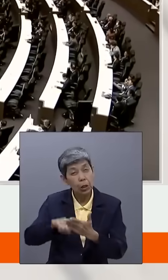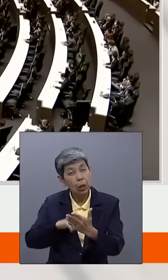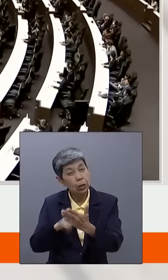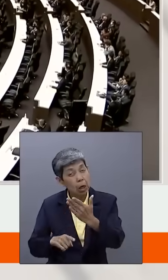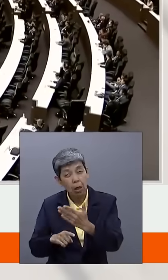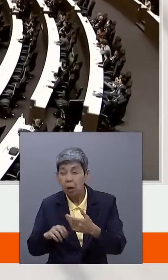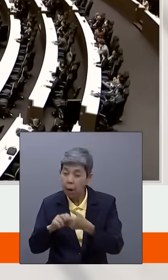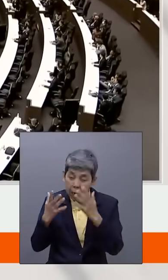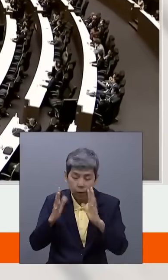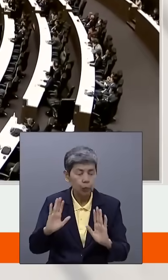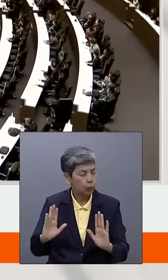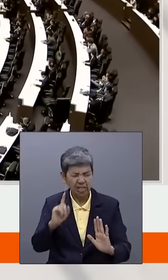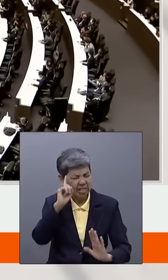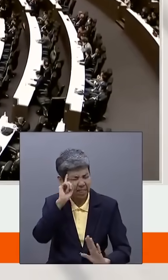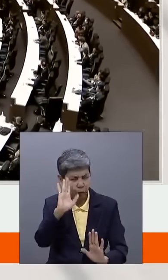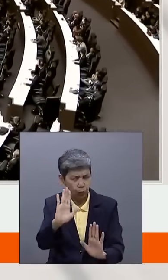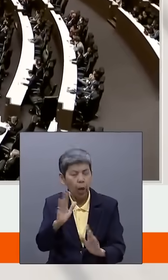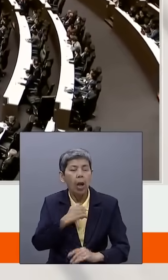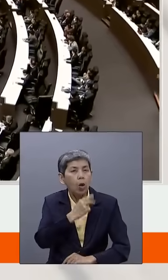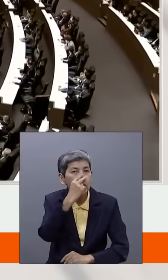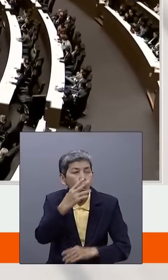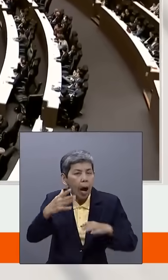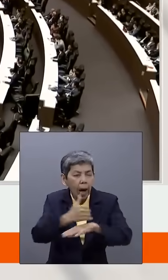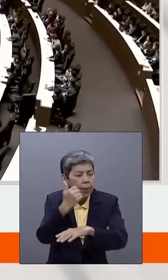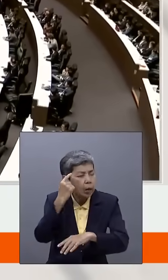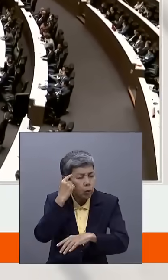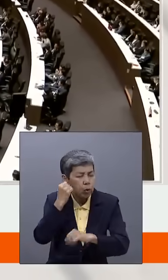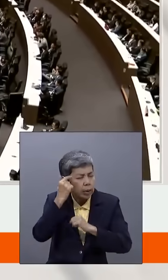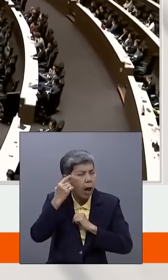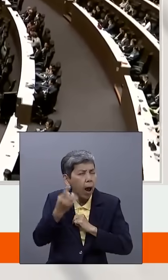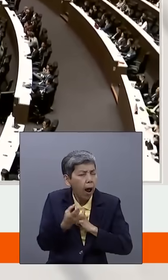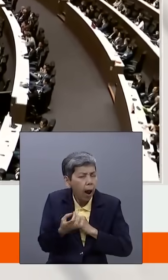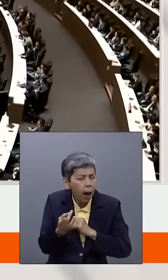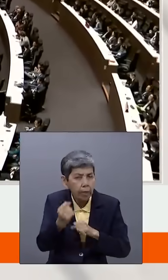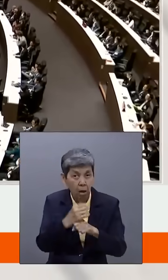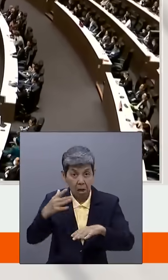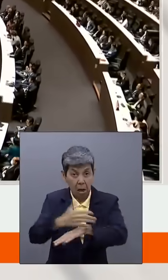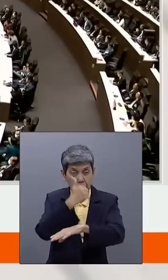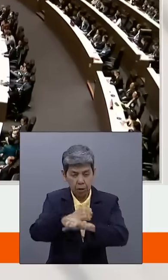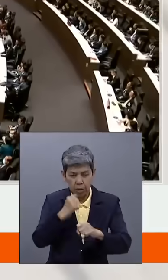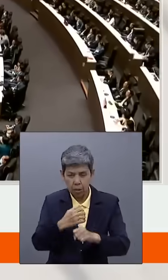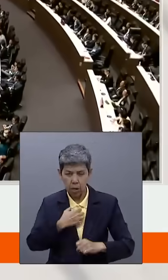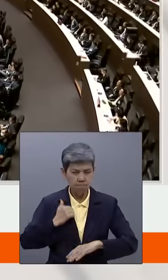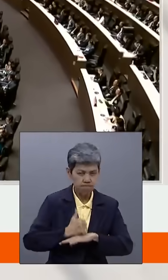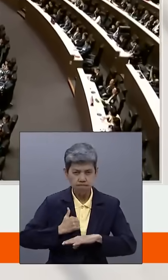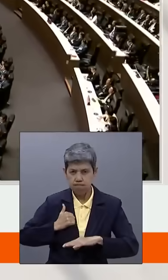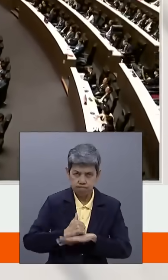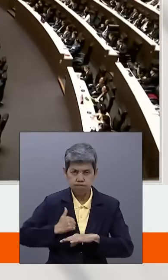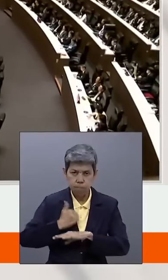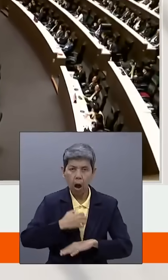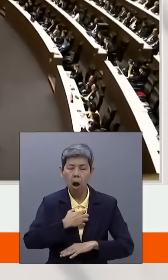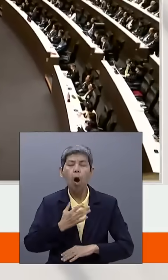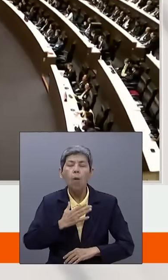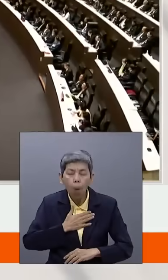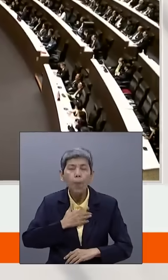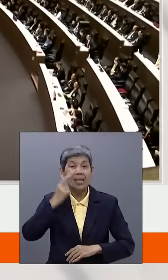ได้อะไรใหม่ๆเราก็มองการเมืองชั้นเดียวไปใช่ไหมครับเพราะการเมืองนี่มันเป็นเรื่องของการชุ่มชิงอำนาจกันนะครับผมยังคิดว่